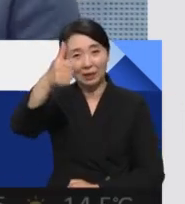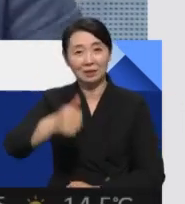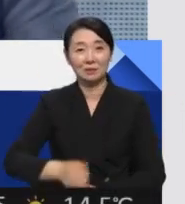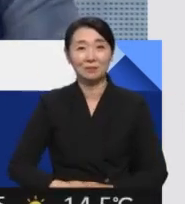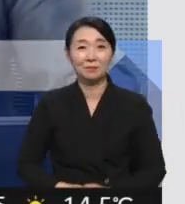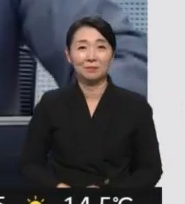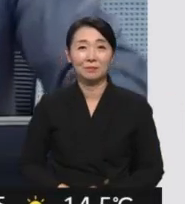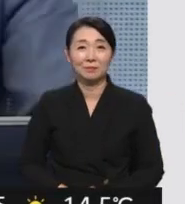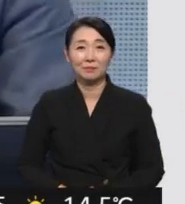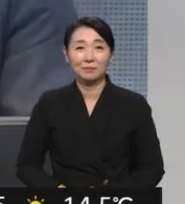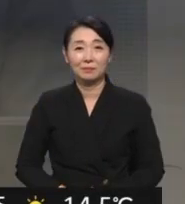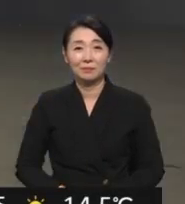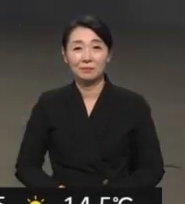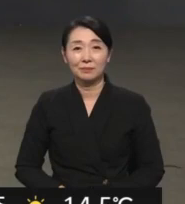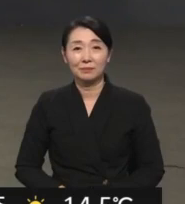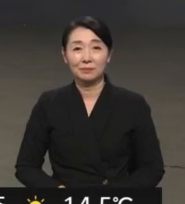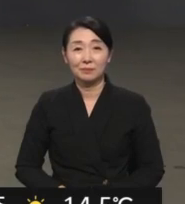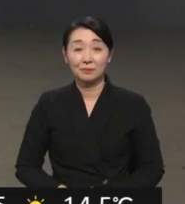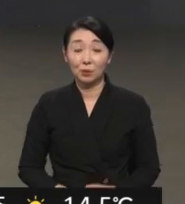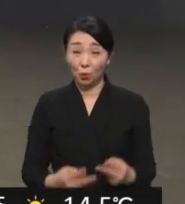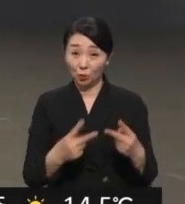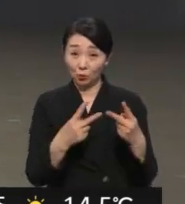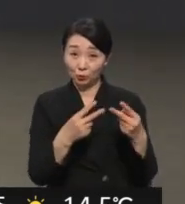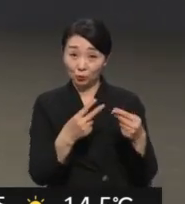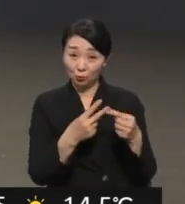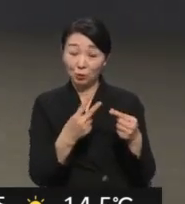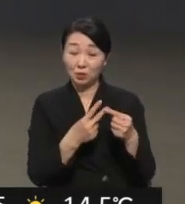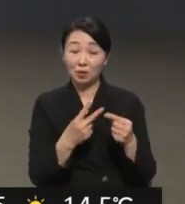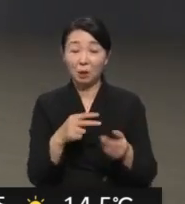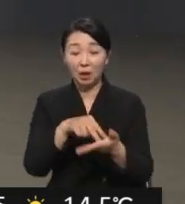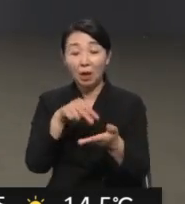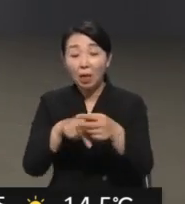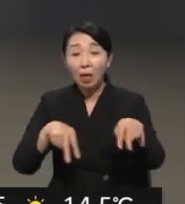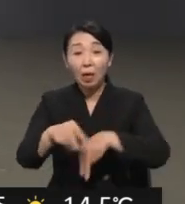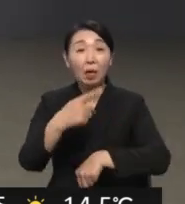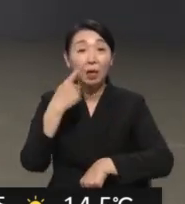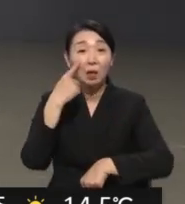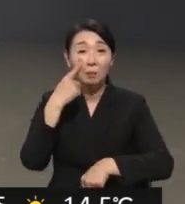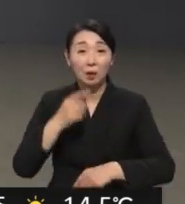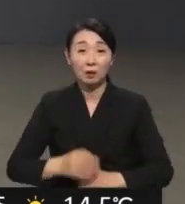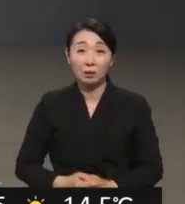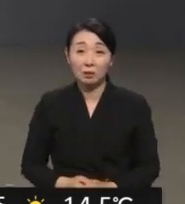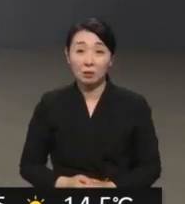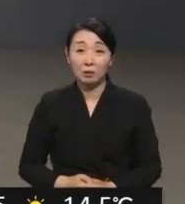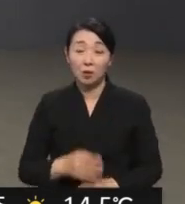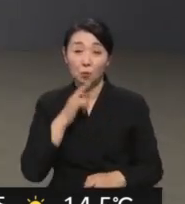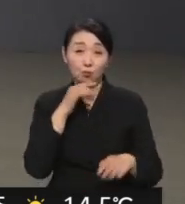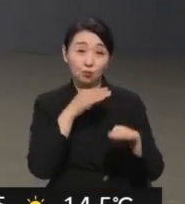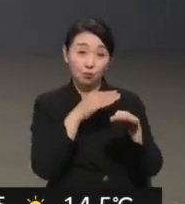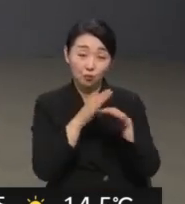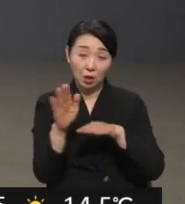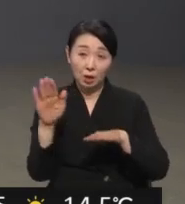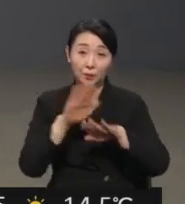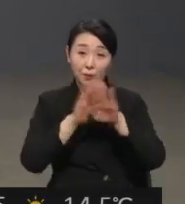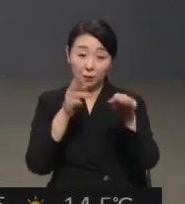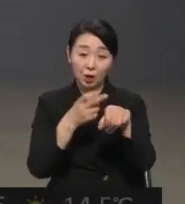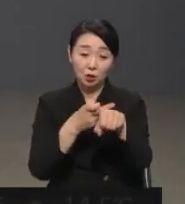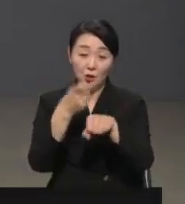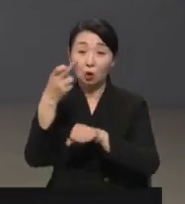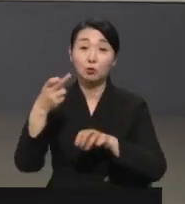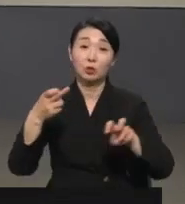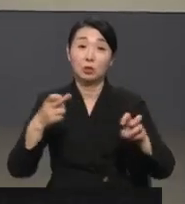드네요. 네, 두 번째 픽은 적반하장입니다. 북한이 오늘 낮 12시 반쯤 서해상으로